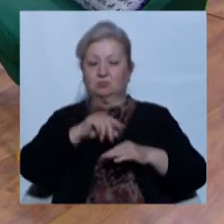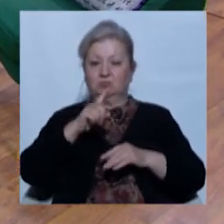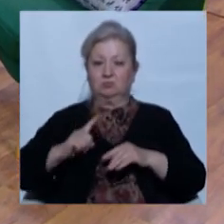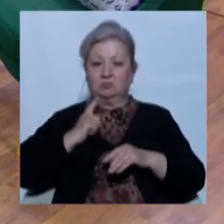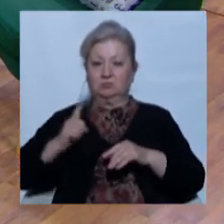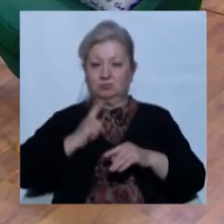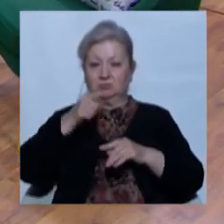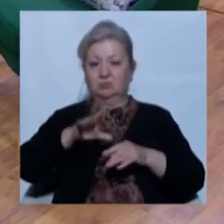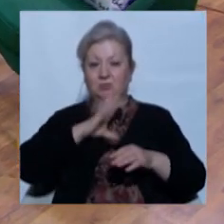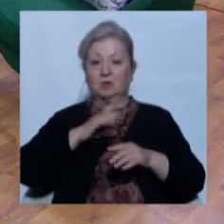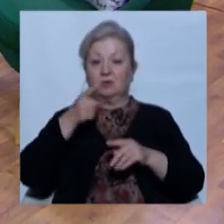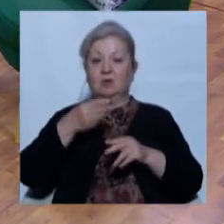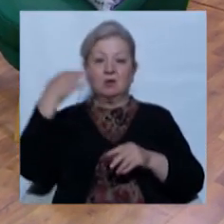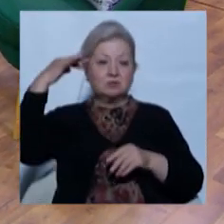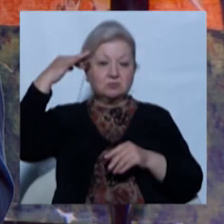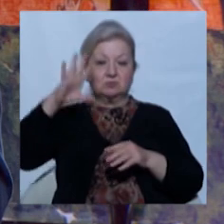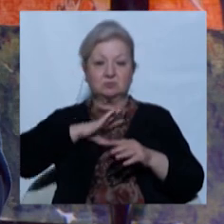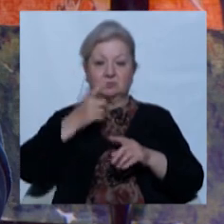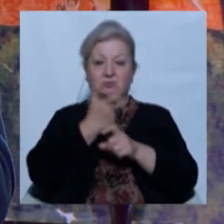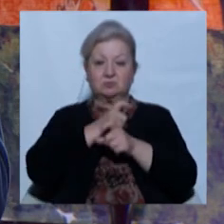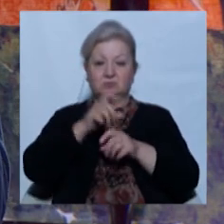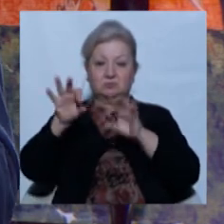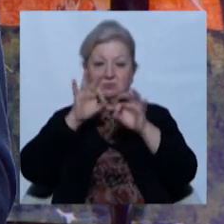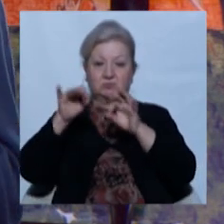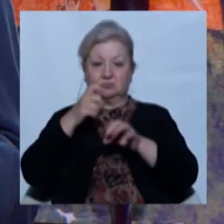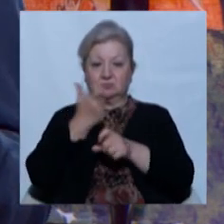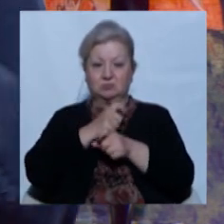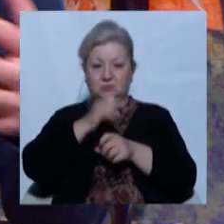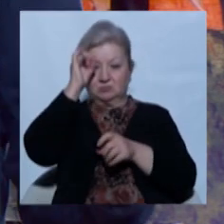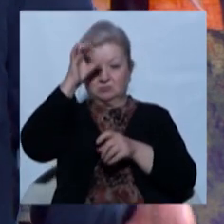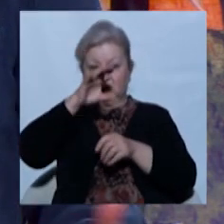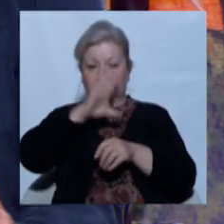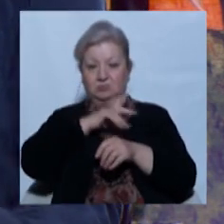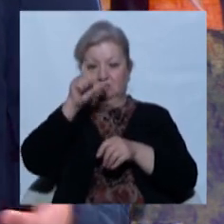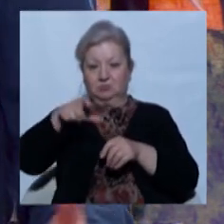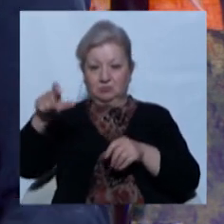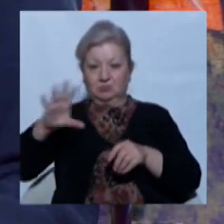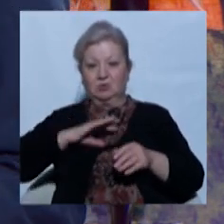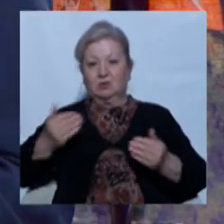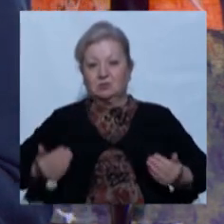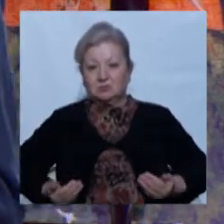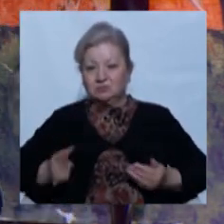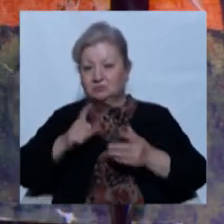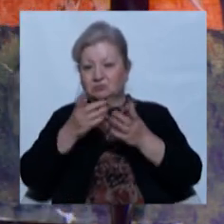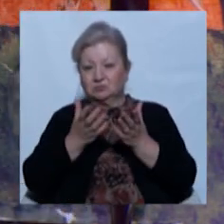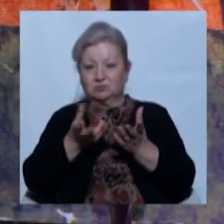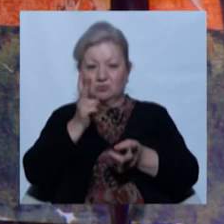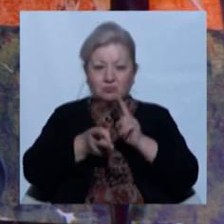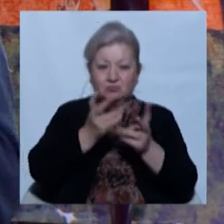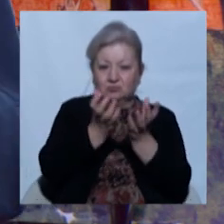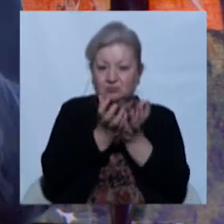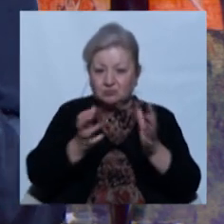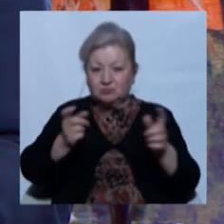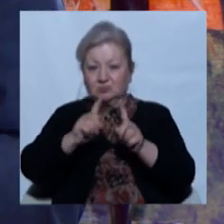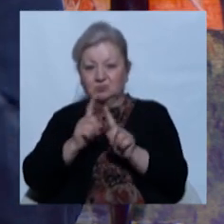და აჭარლები ამით ძალიან იყვნენ გამორჩეულები და ხის უამრავი სხვადასხვა საყოფაცხოვრებო ნივთებსაც აკეთებდნენ ლამას